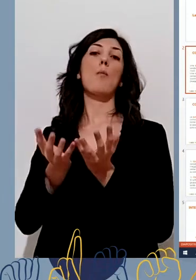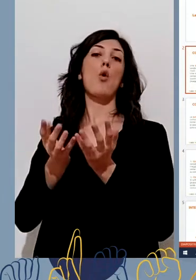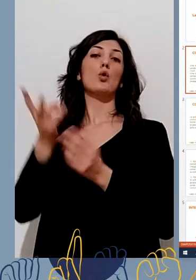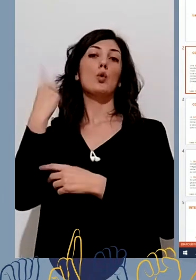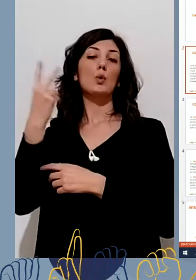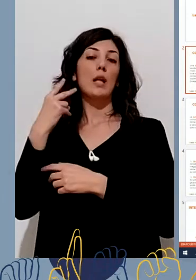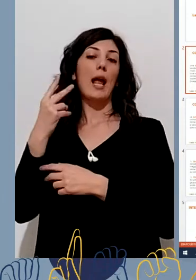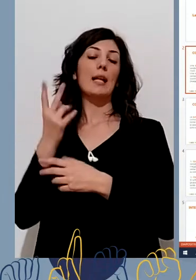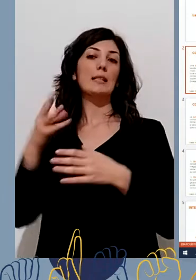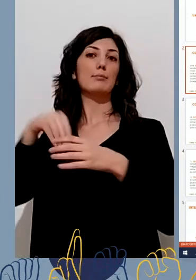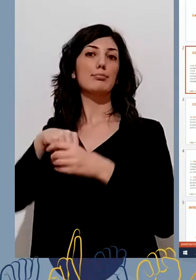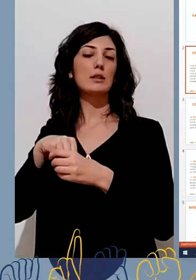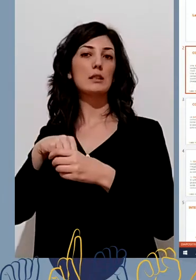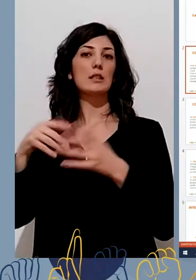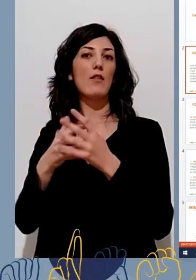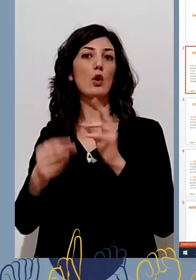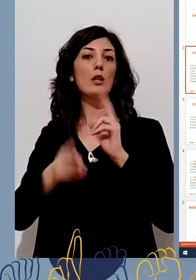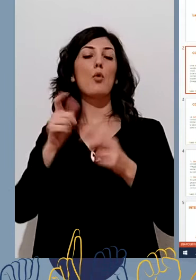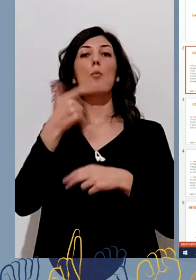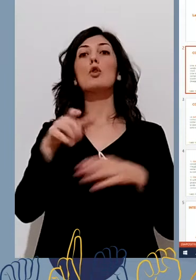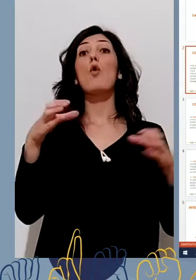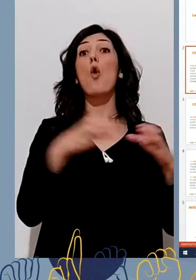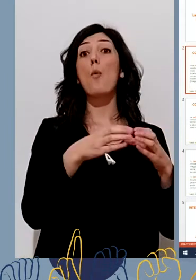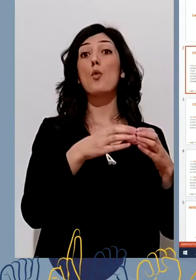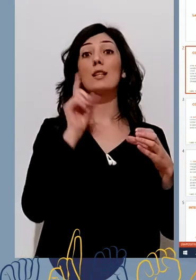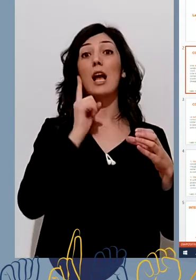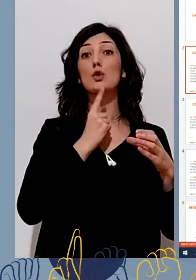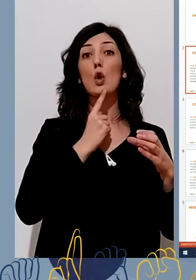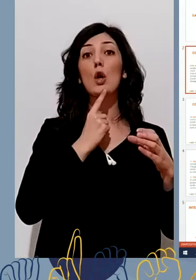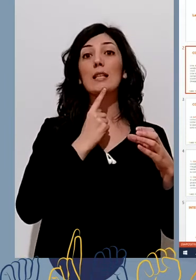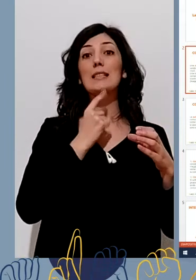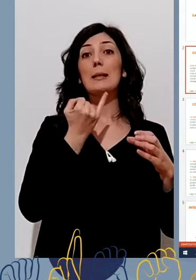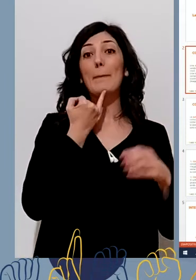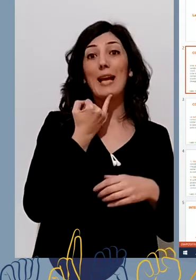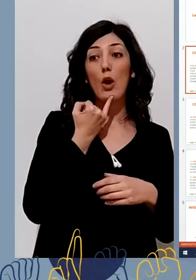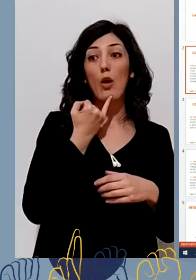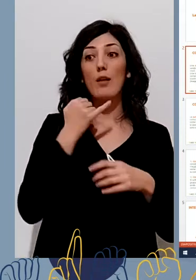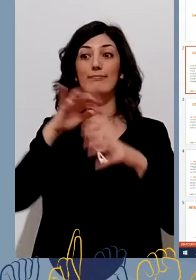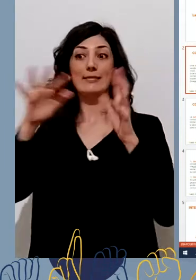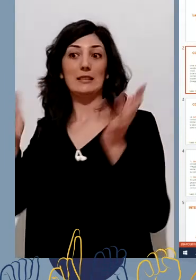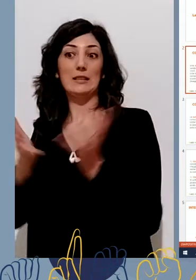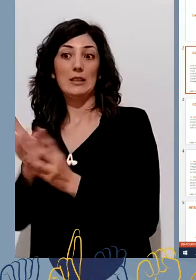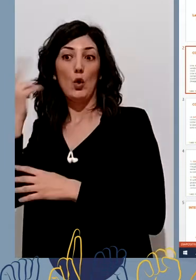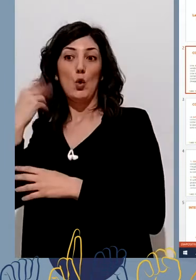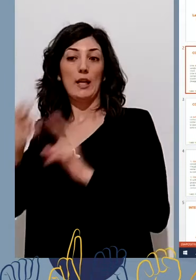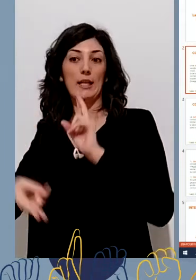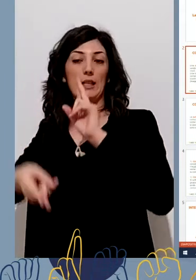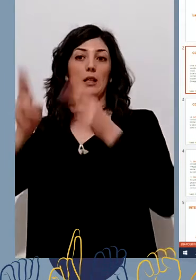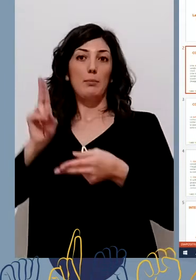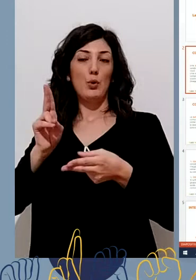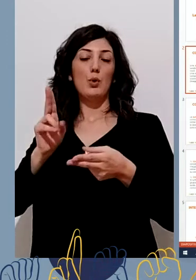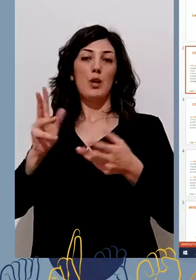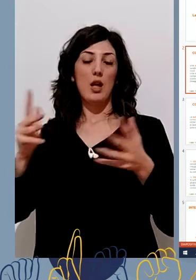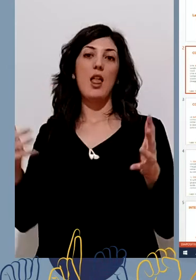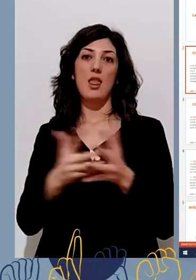comunità minoritaria che vivono però in una comunità più grande che sono quelle degli udenti. Quindi certo. questo problema